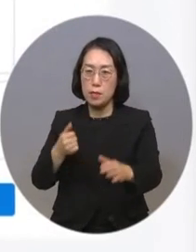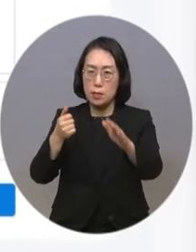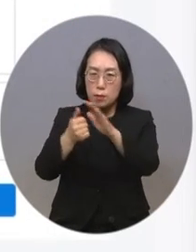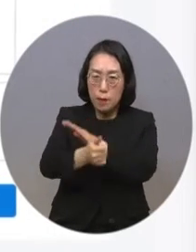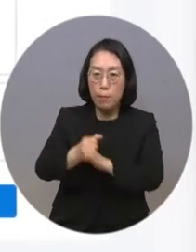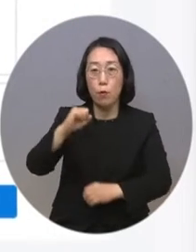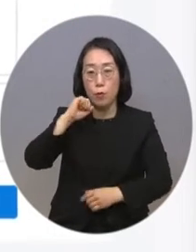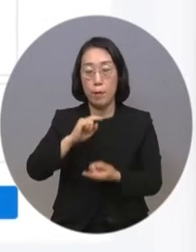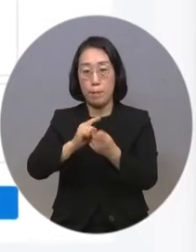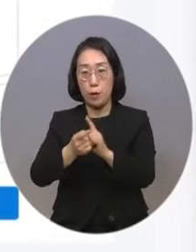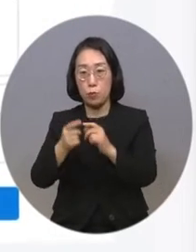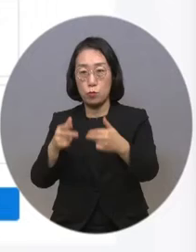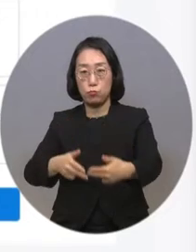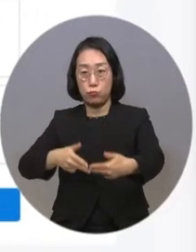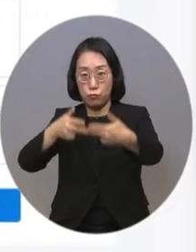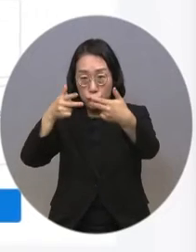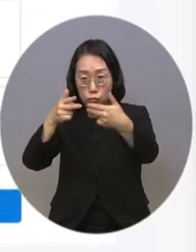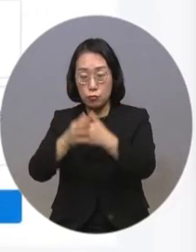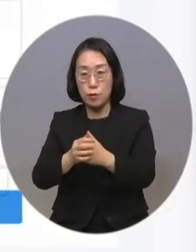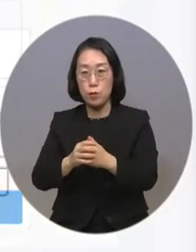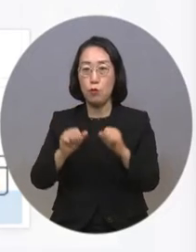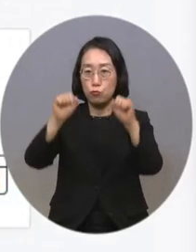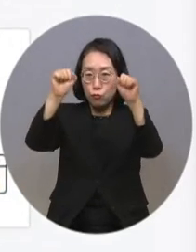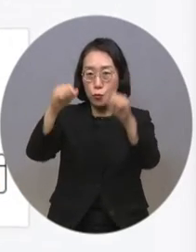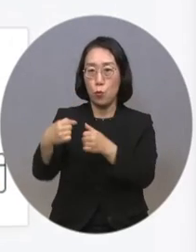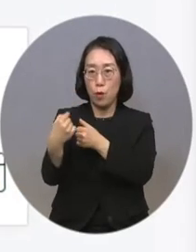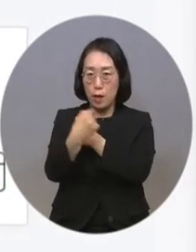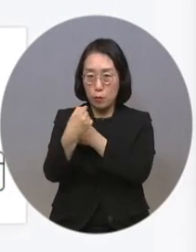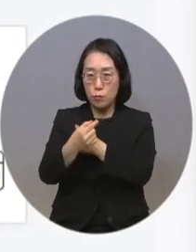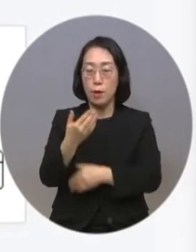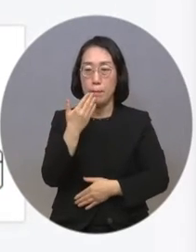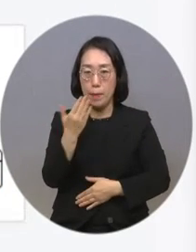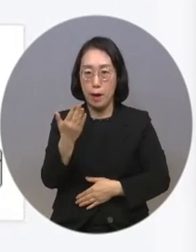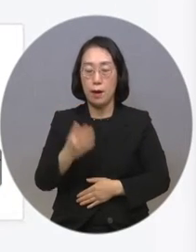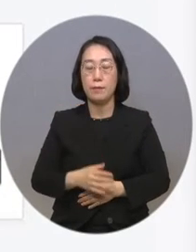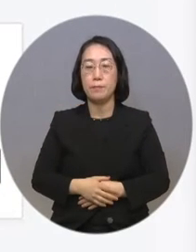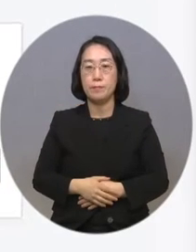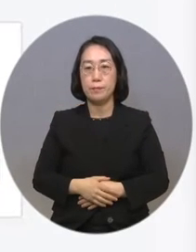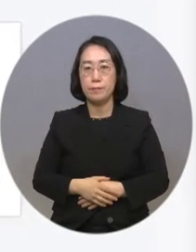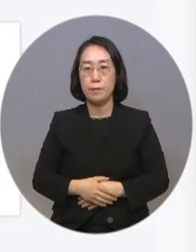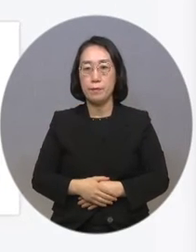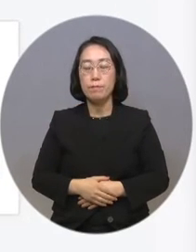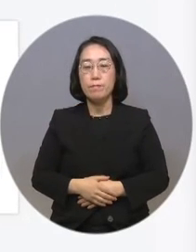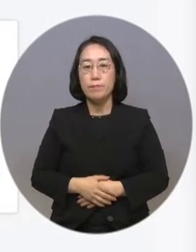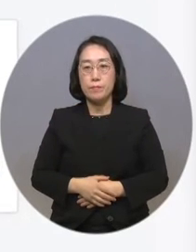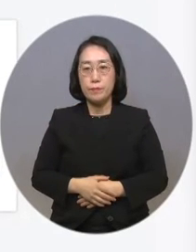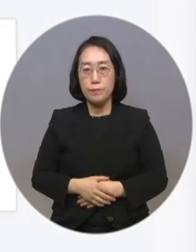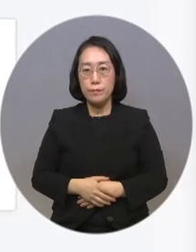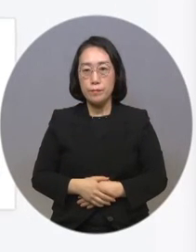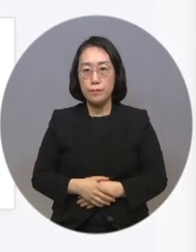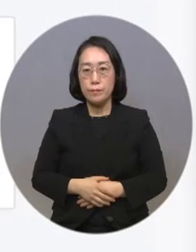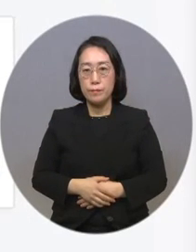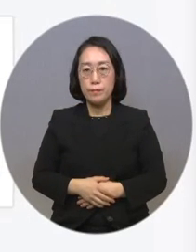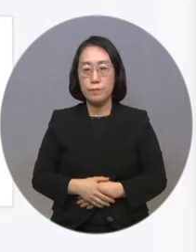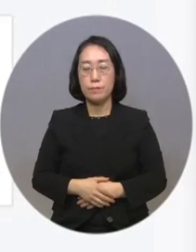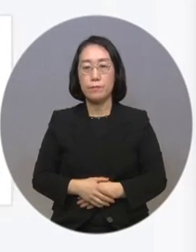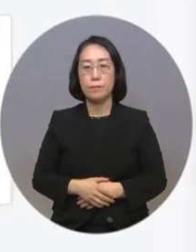않을시 장애인의 위한 비 들면 스포츠 강좌도 마련되어 있습니다 복지 tv 뉴스 2 가 아닙니다